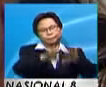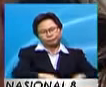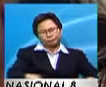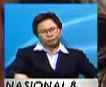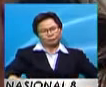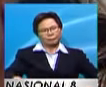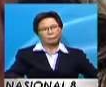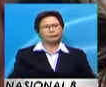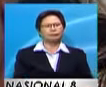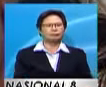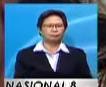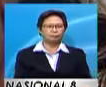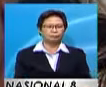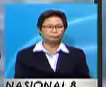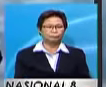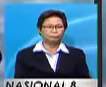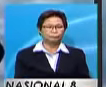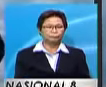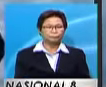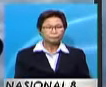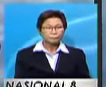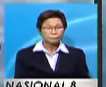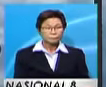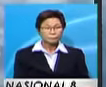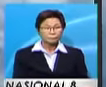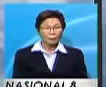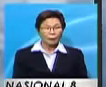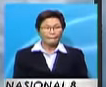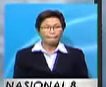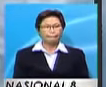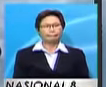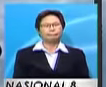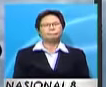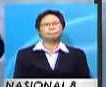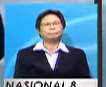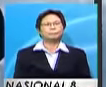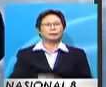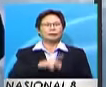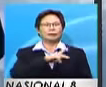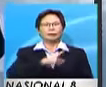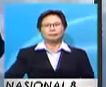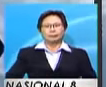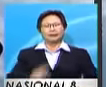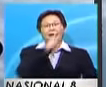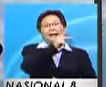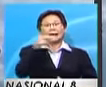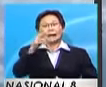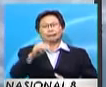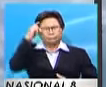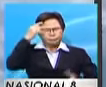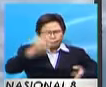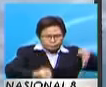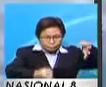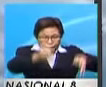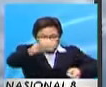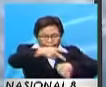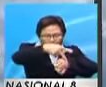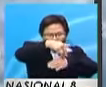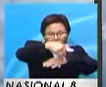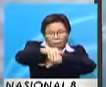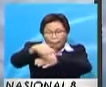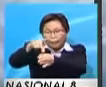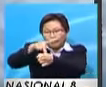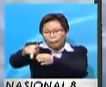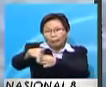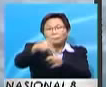kanak-kanak terlibat di dalam perkembangan sama Kementerian Kesehatan sedang menimbang untuk menghantar Apakah